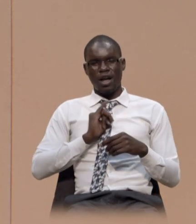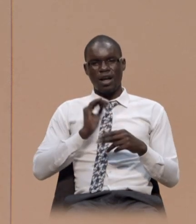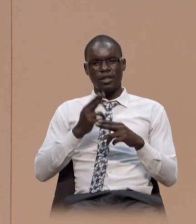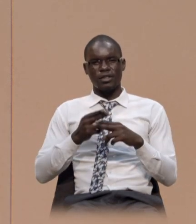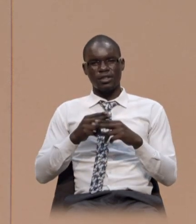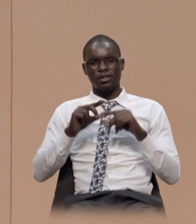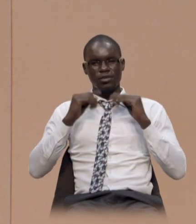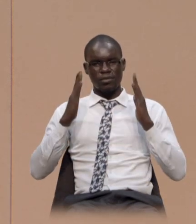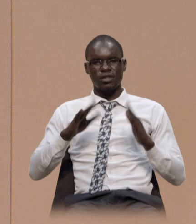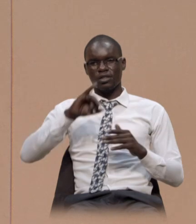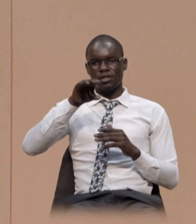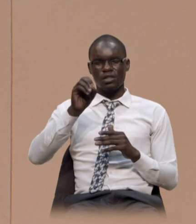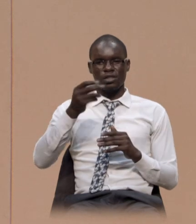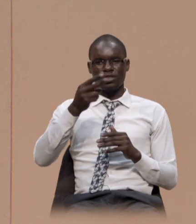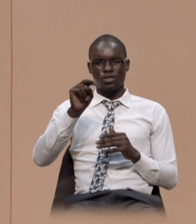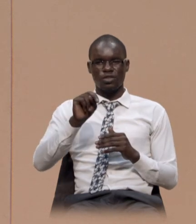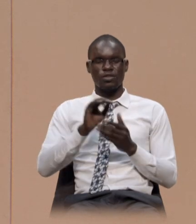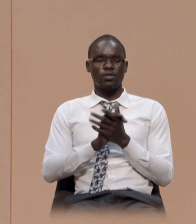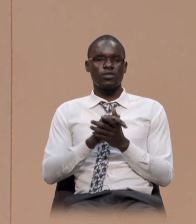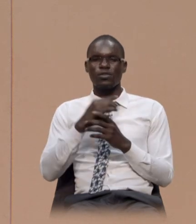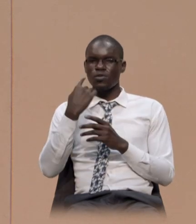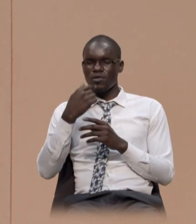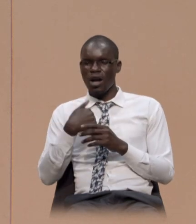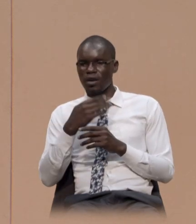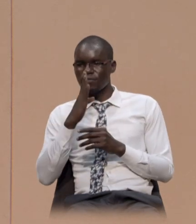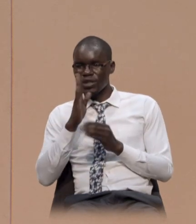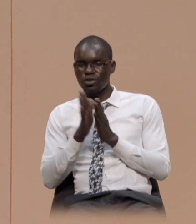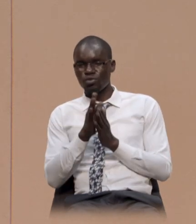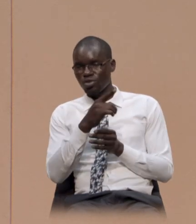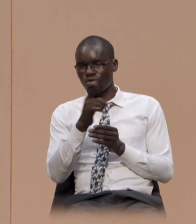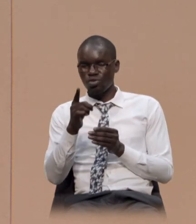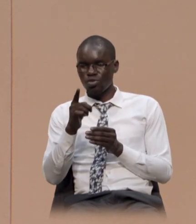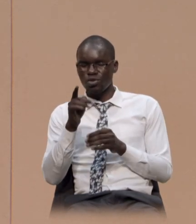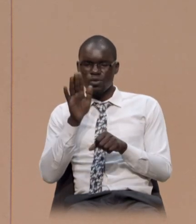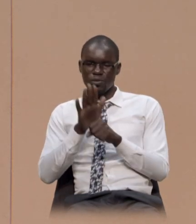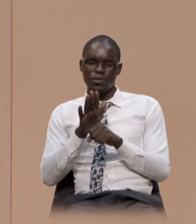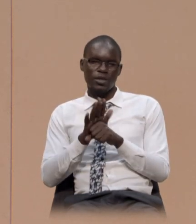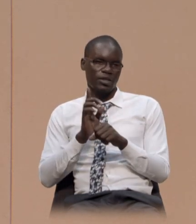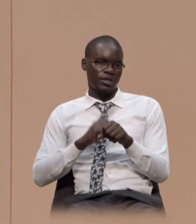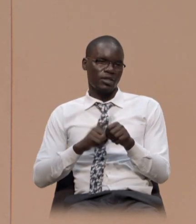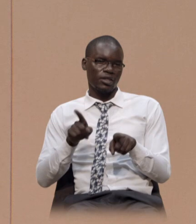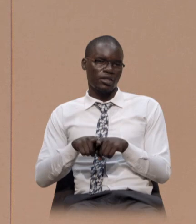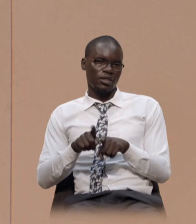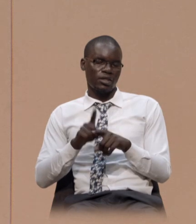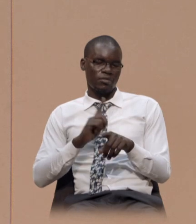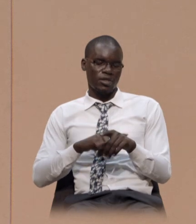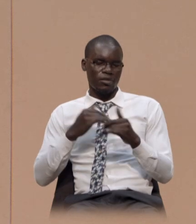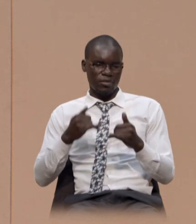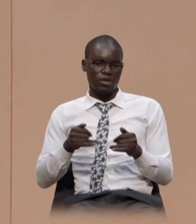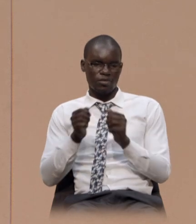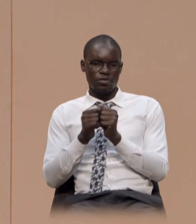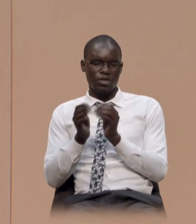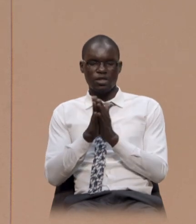mimi Mchungaji John Tuwei, ambaye nimekuwa pamoja nanyi wakati mwingi na ninakuwa nawe siku ya leo